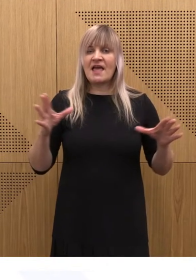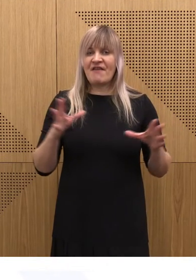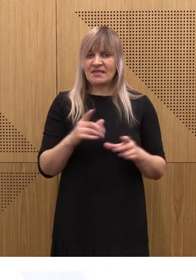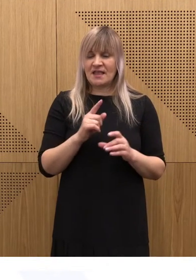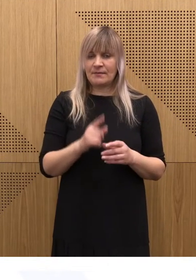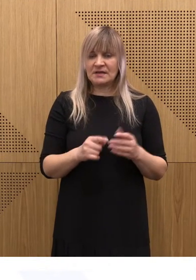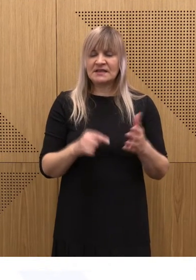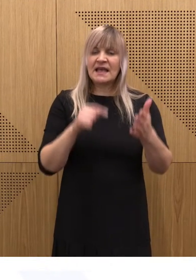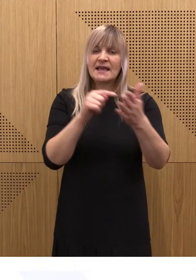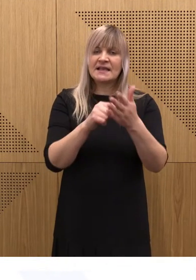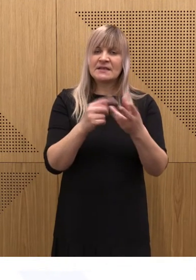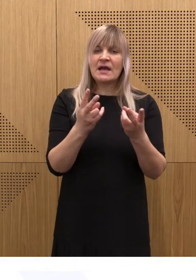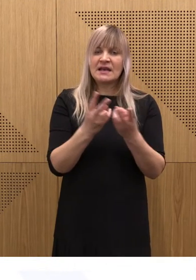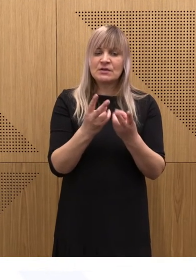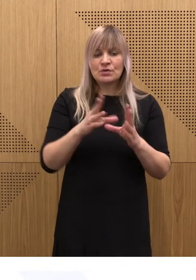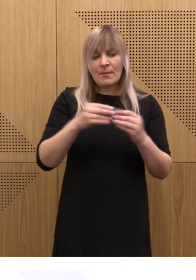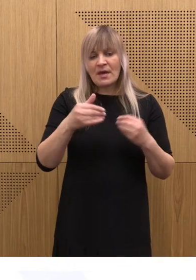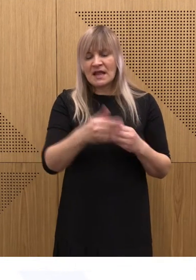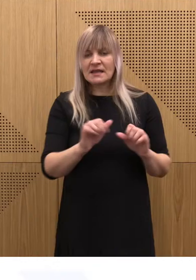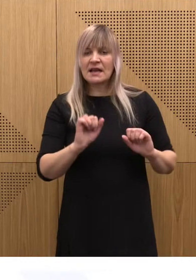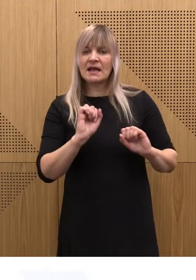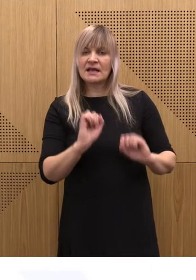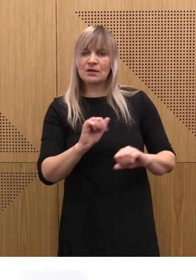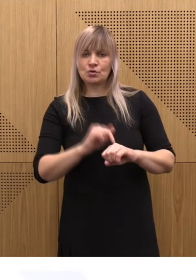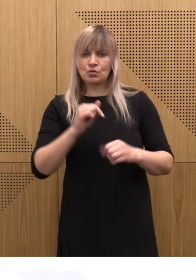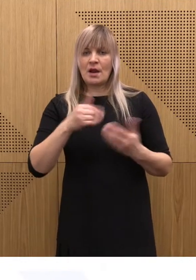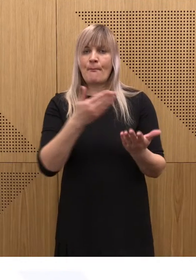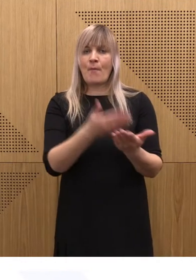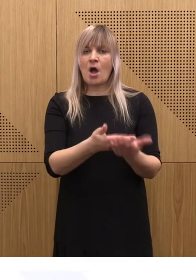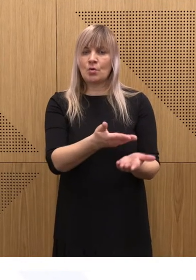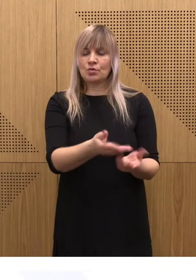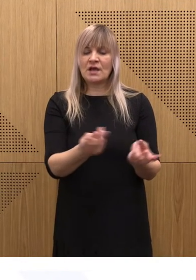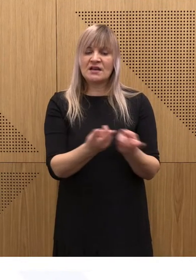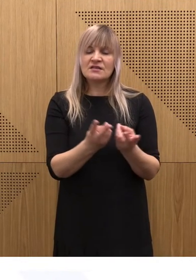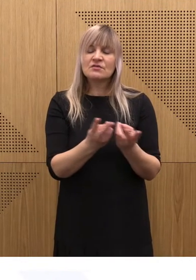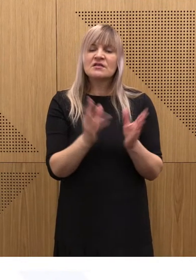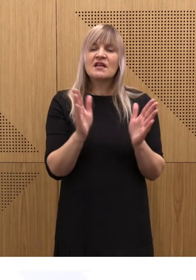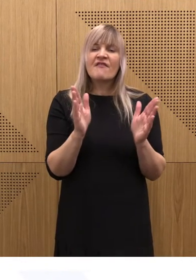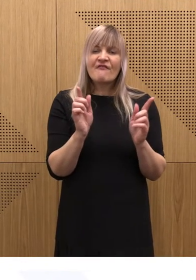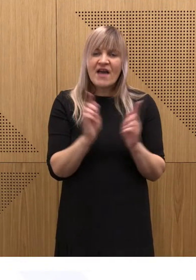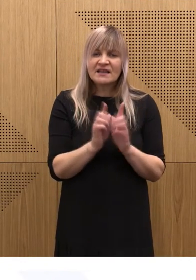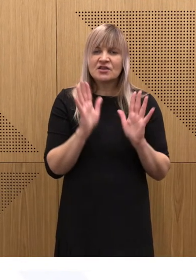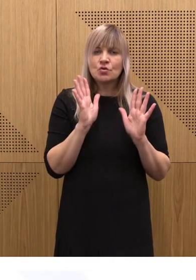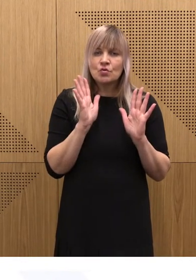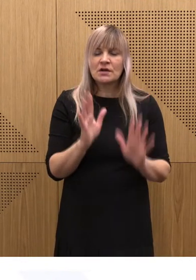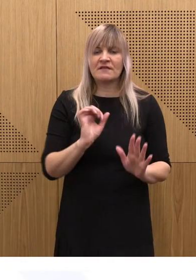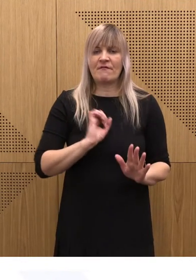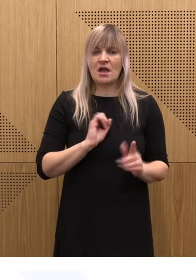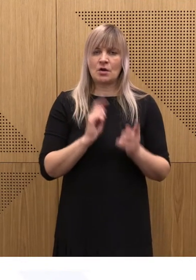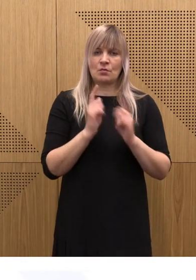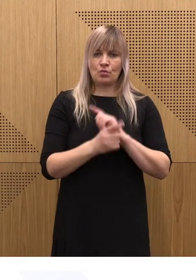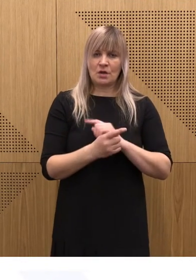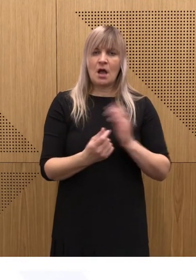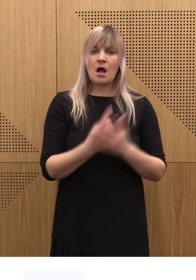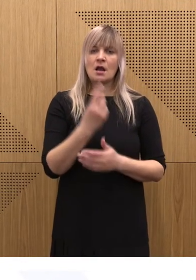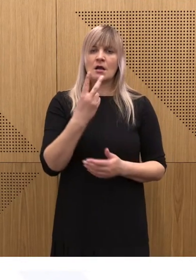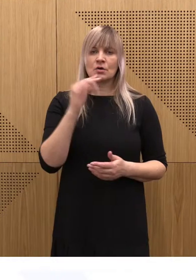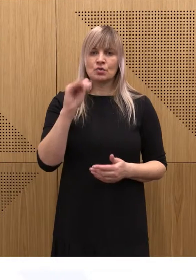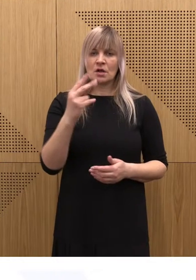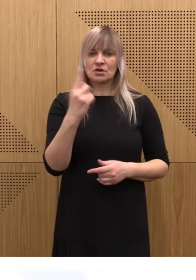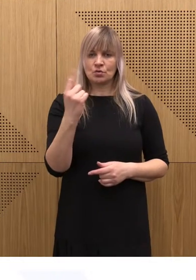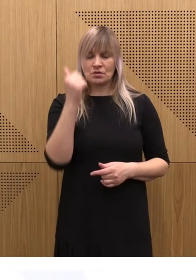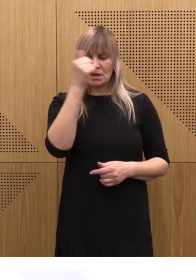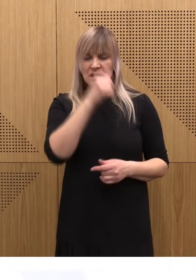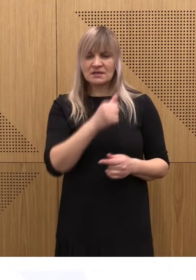peredele suuremat kindlustunnet pakkuda. Need väiksed muudatused, aga ülivajalikud muudatused toovad alates 21. aastast